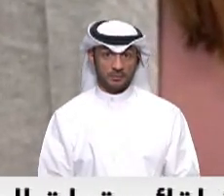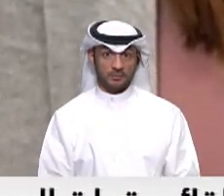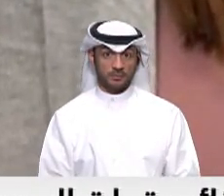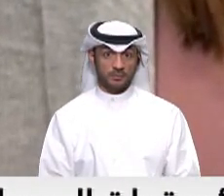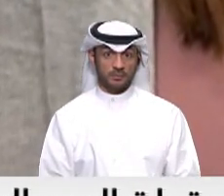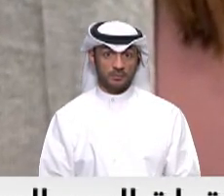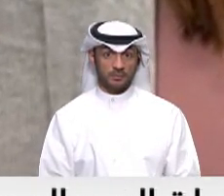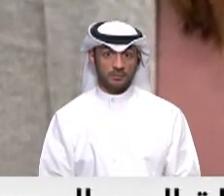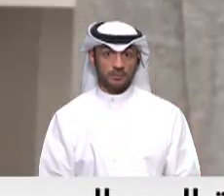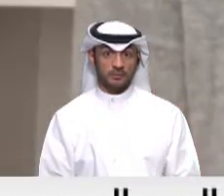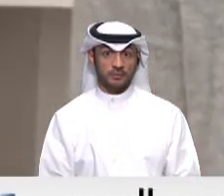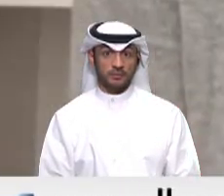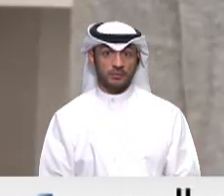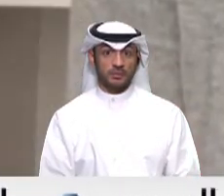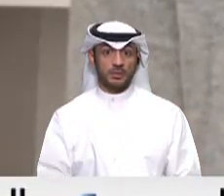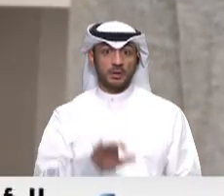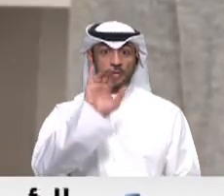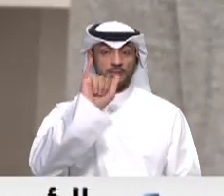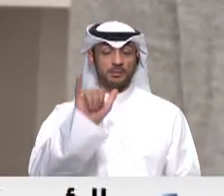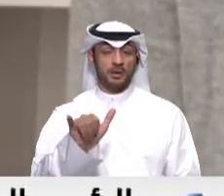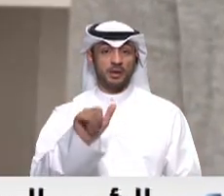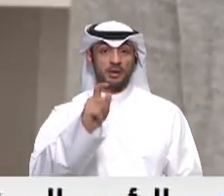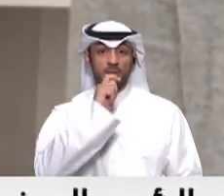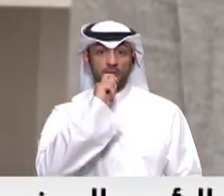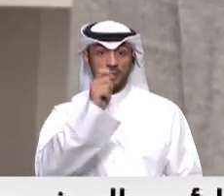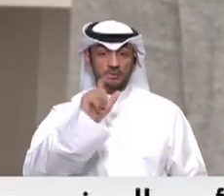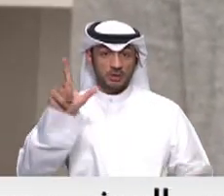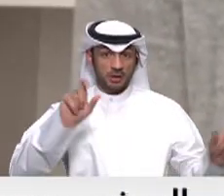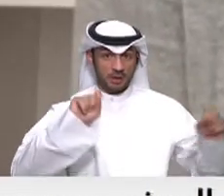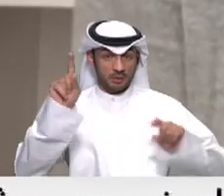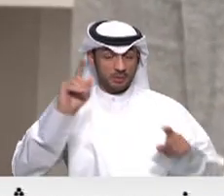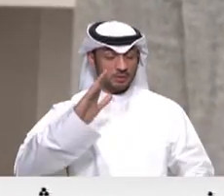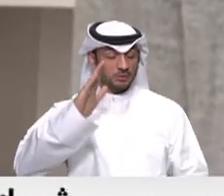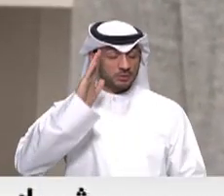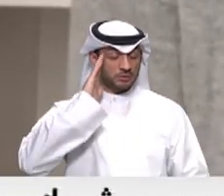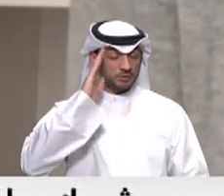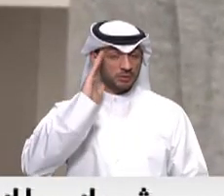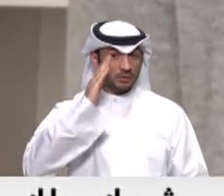نعم مي فرحات، مراسلة قناة الأخبار، شكرا جزيلا لك، كنت معنا من بيروت.